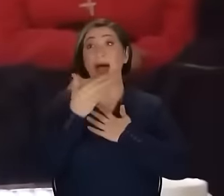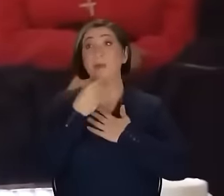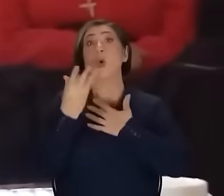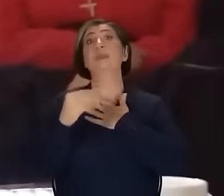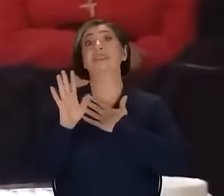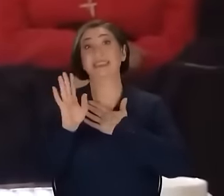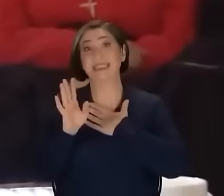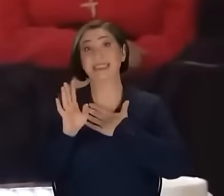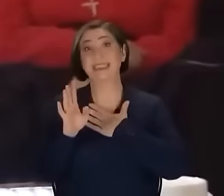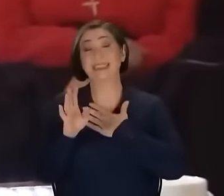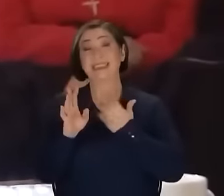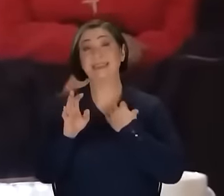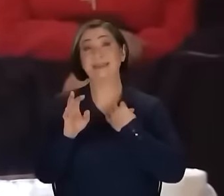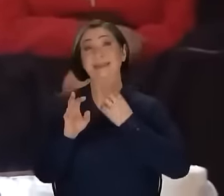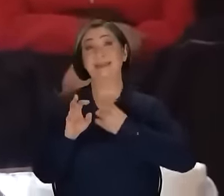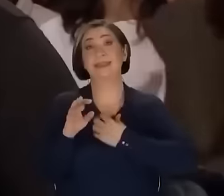ayıp olmasın.